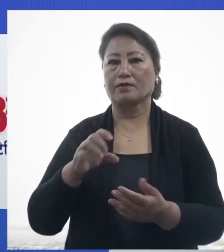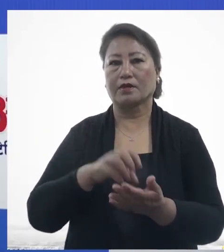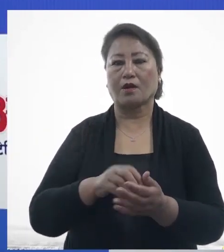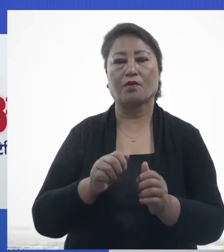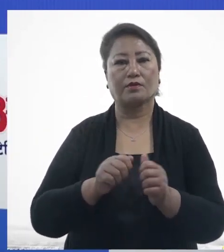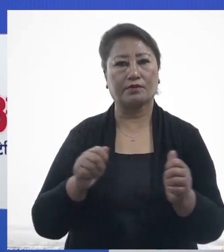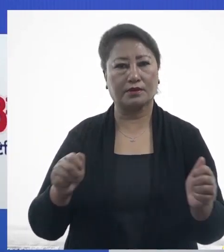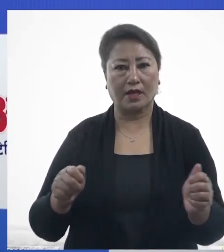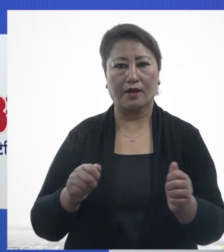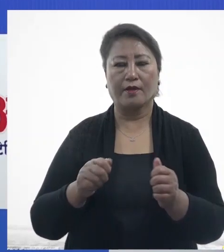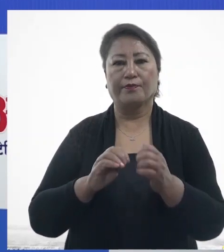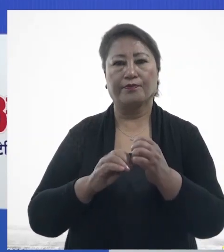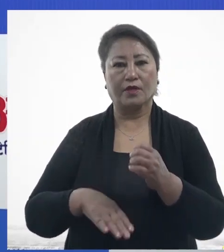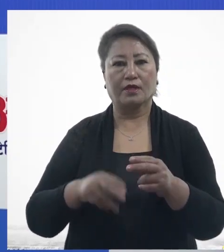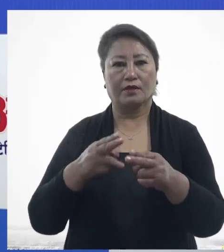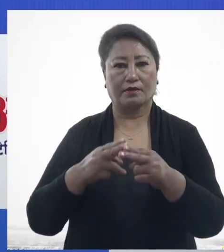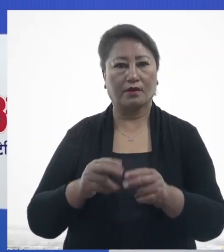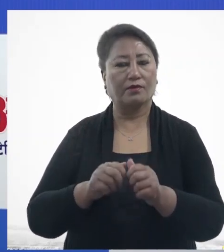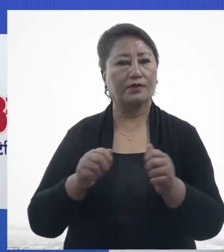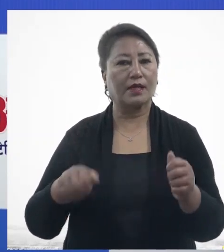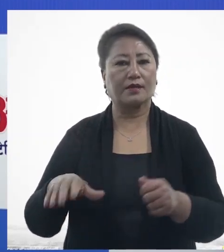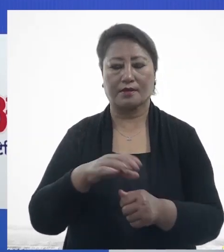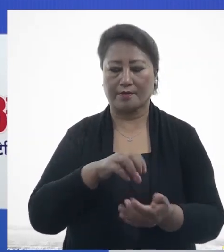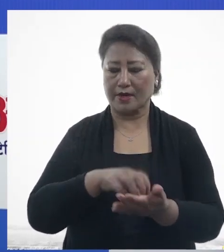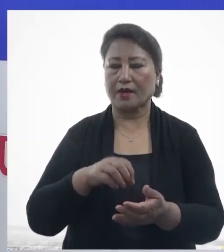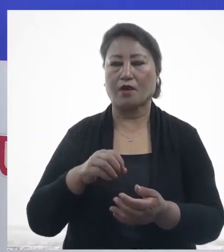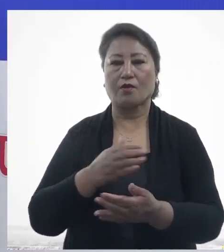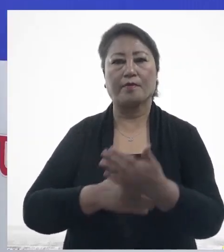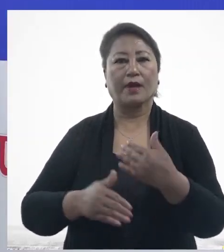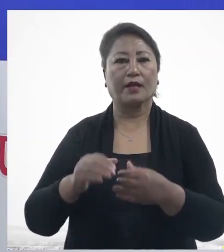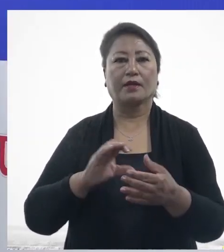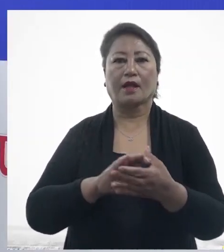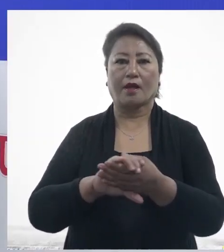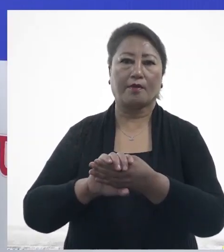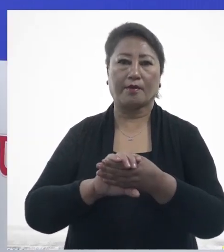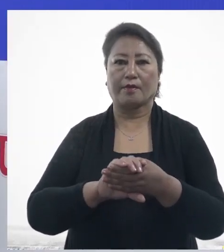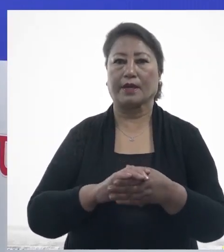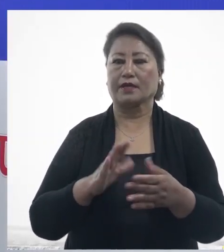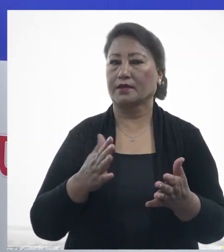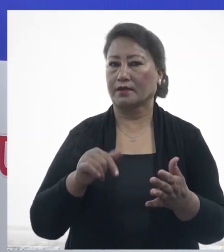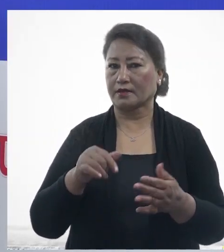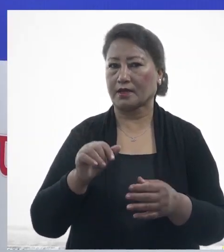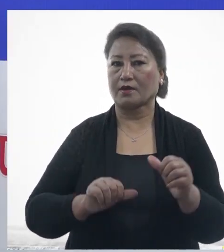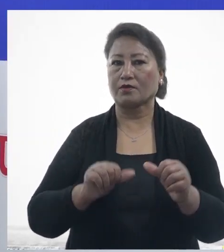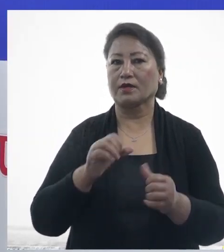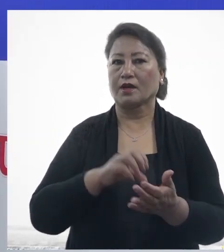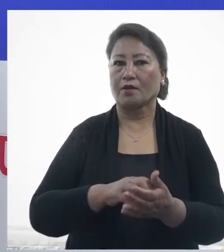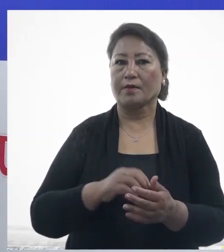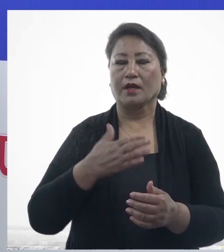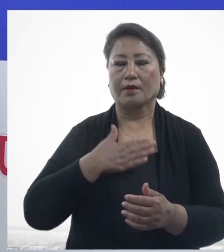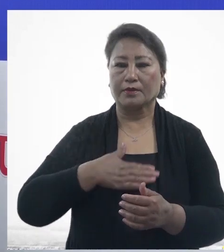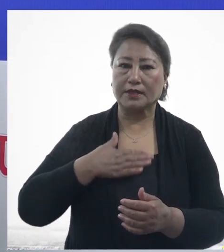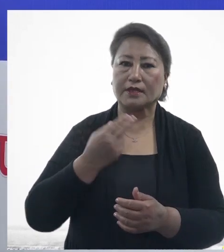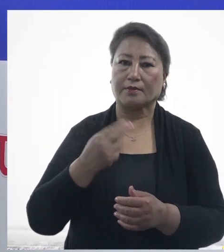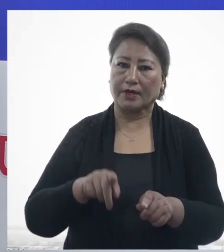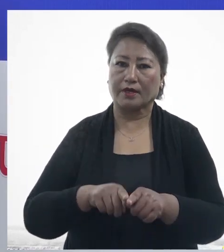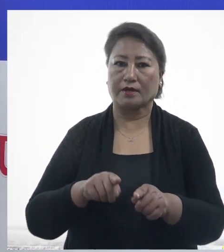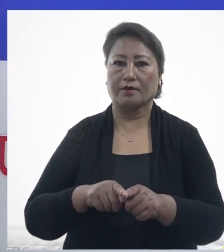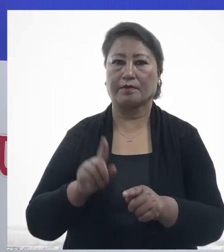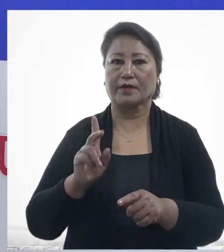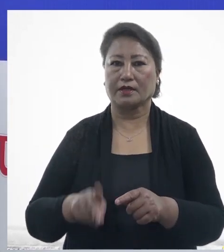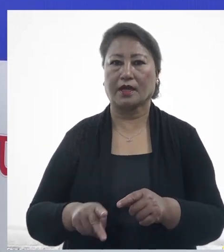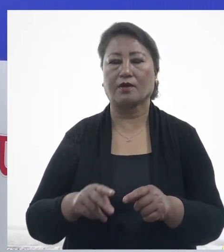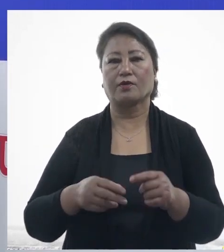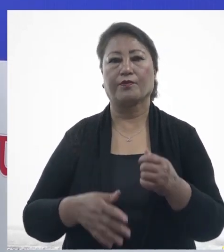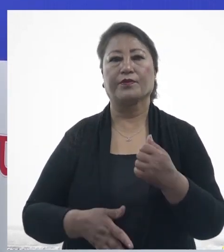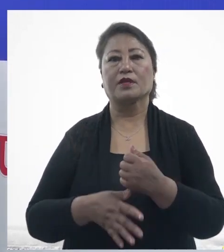भनौँ न स्रोत साधनका हिसाबले सबै ठाउँहरू अपाङ्ग मैत्री छैनन्, त्यो नभएको हुनाले गर्दा कति ठाउँ उहाँहरूले आफैले चाहँदा चाहँदै पनि तपाईँको इन्फ्रास्ट्रक्चरले गर्दा